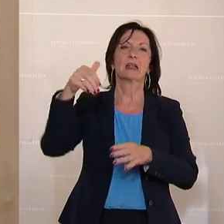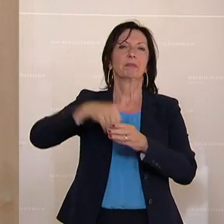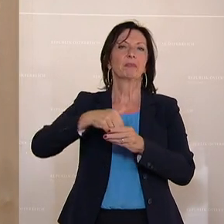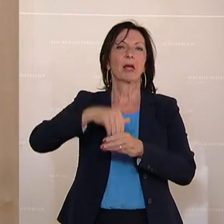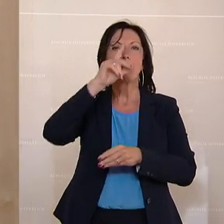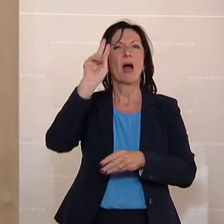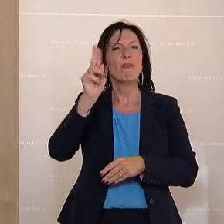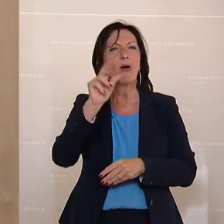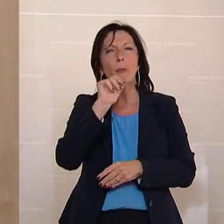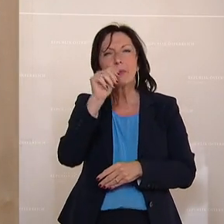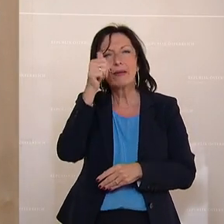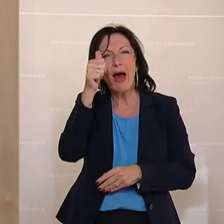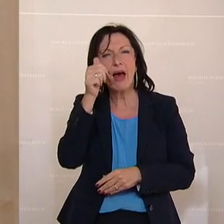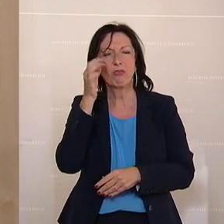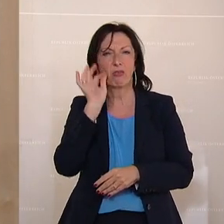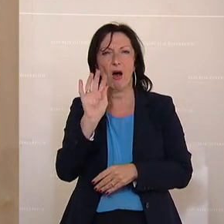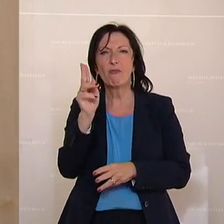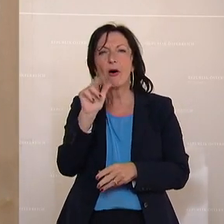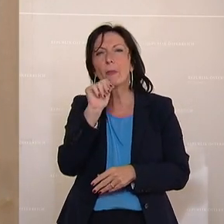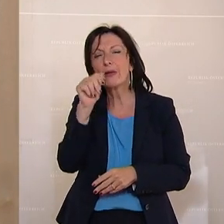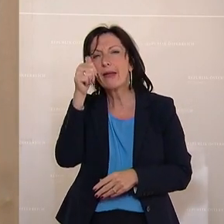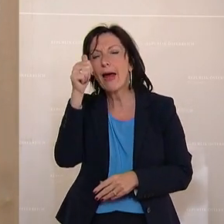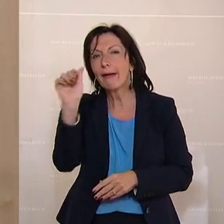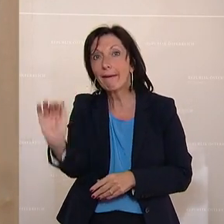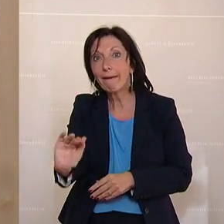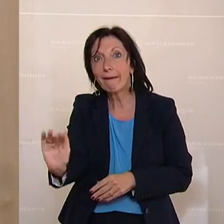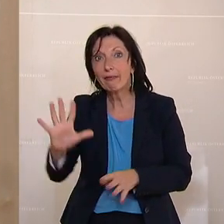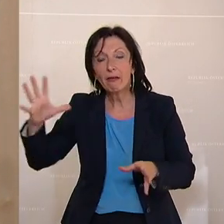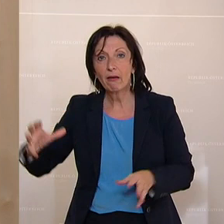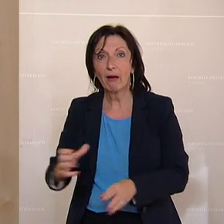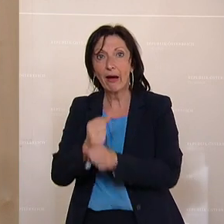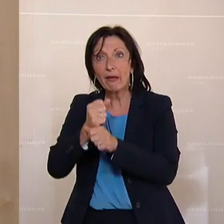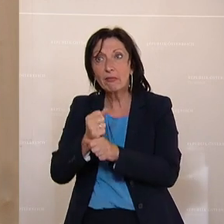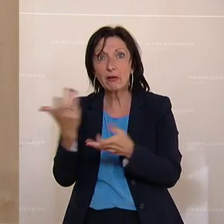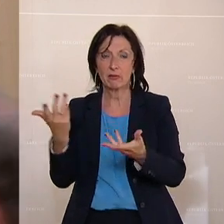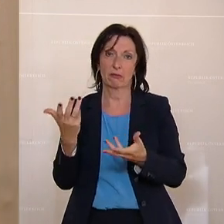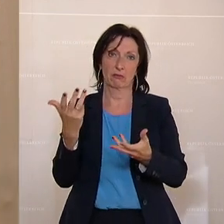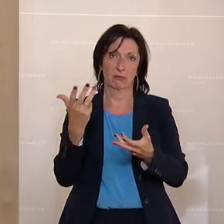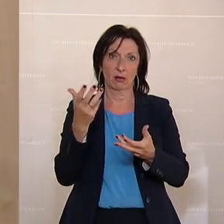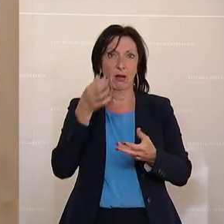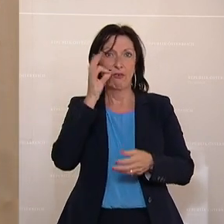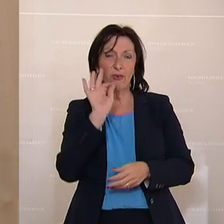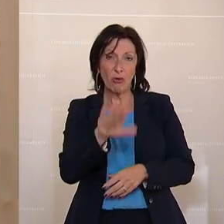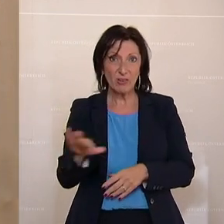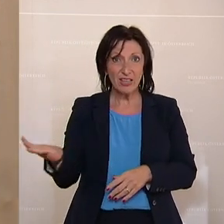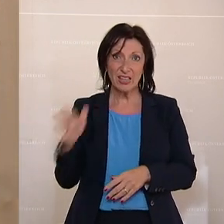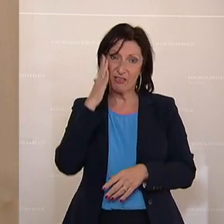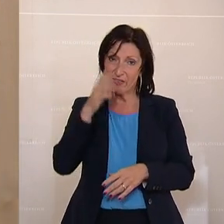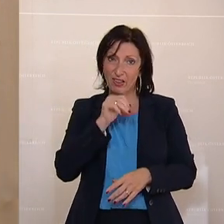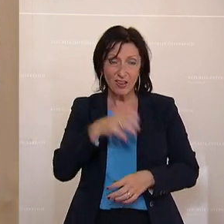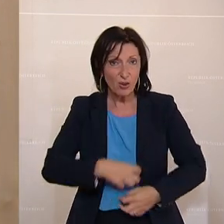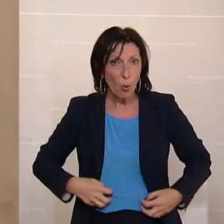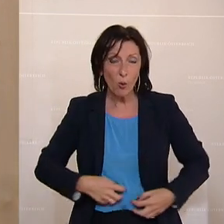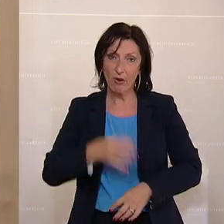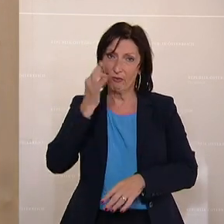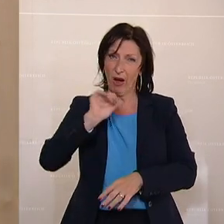einziges Kind, eine einzige Frau daraus retten? Sicher sein, dass ein paar Frauen und Kinder nicht verhungern, nicht die Frauen ausgepeitscht